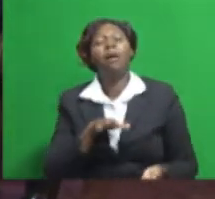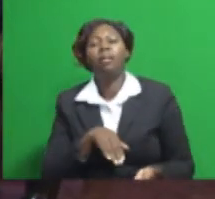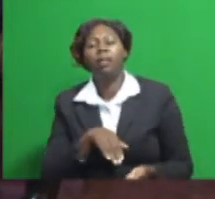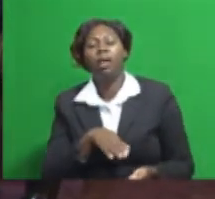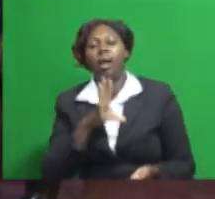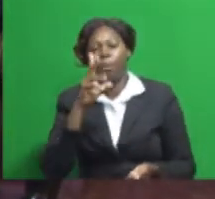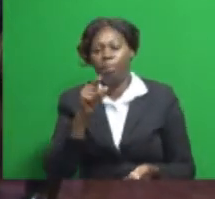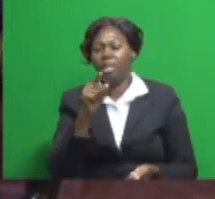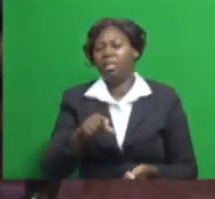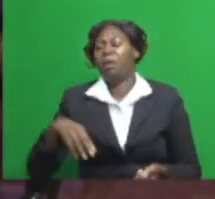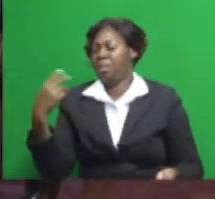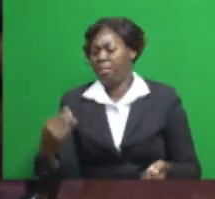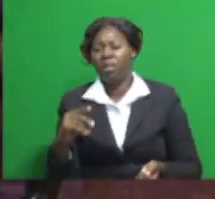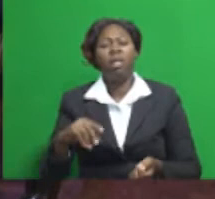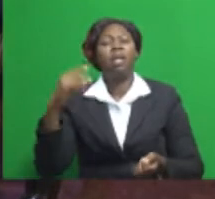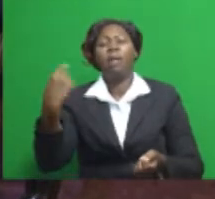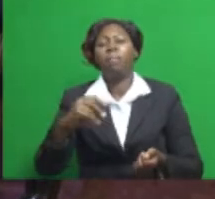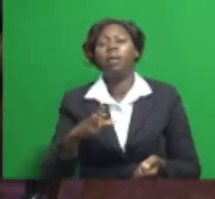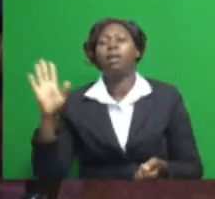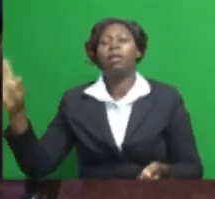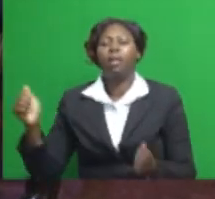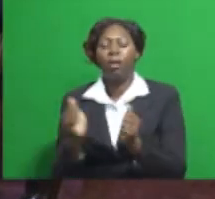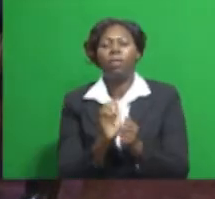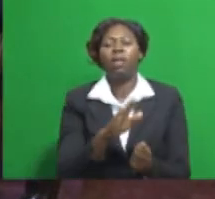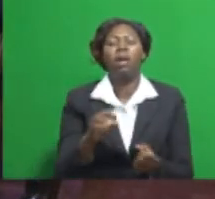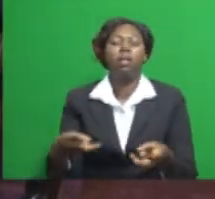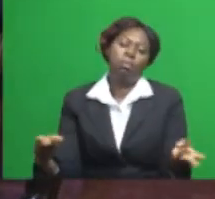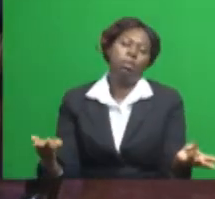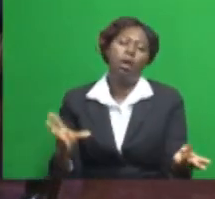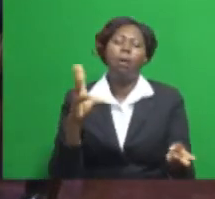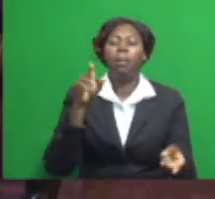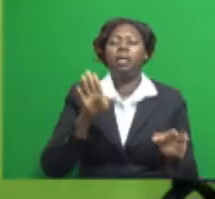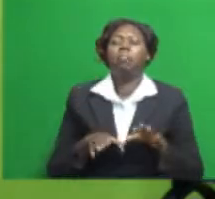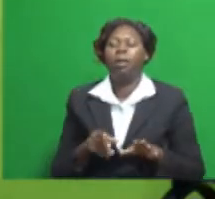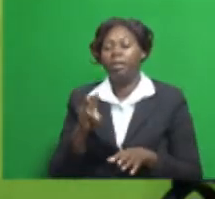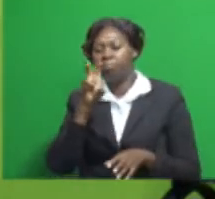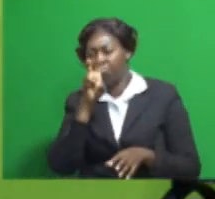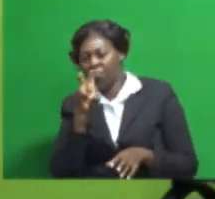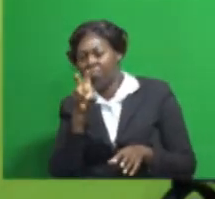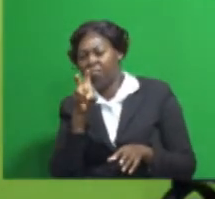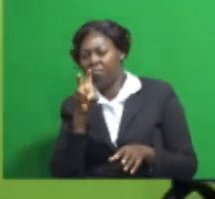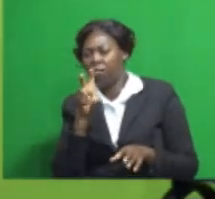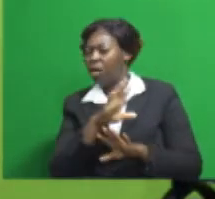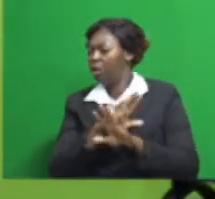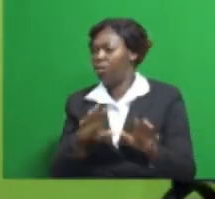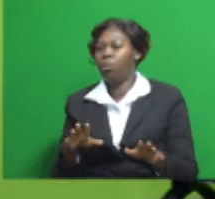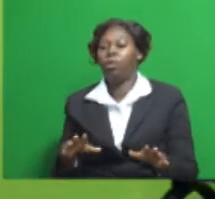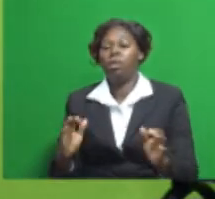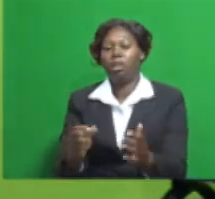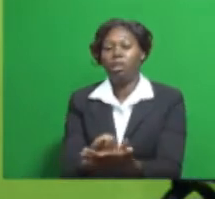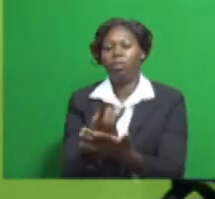achirohwa kurodhi voramba vakatarisa. Ndozvakaitirwa Stefan. Akatoona baba vaina Jesu